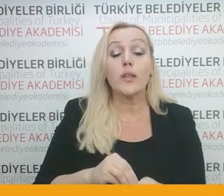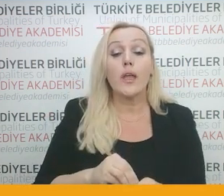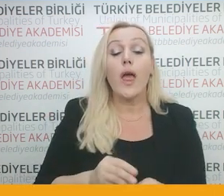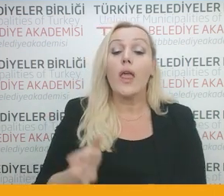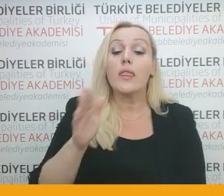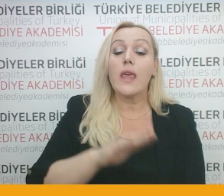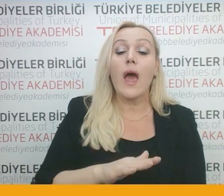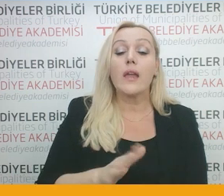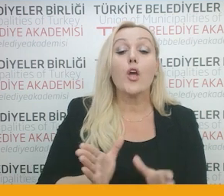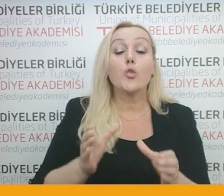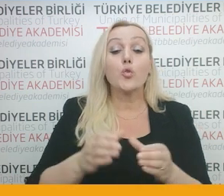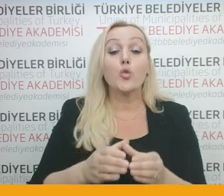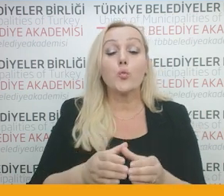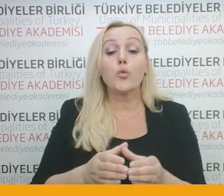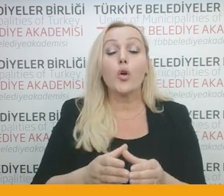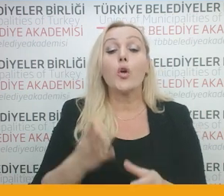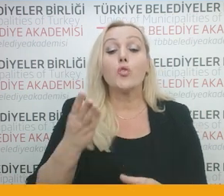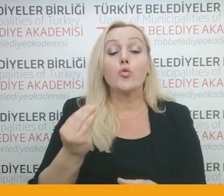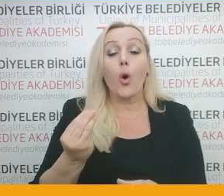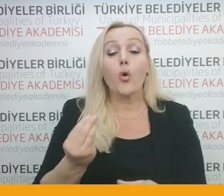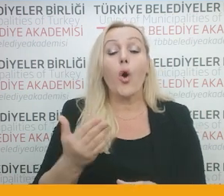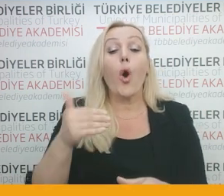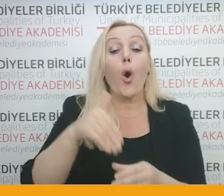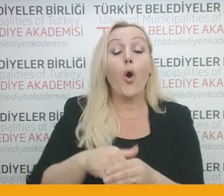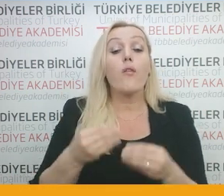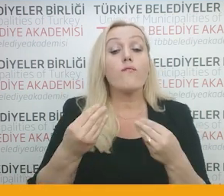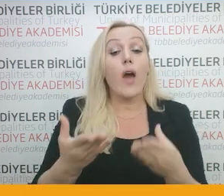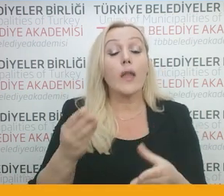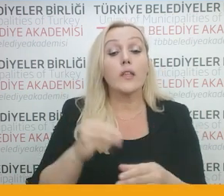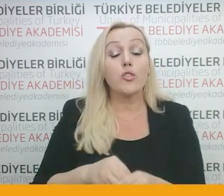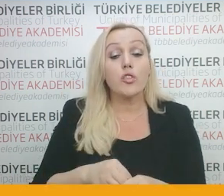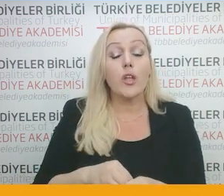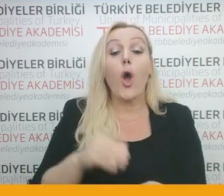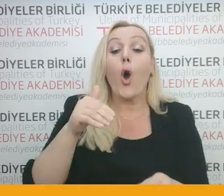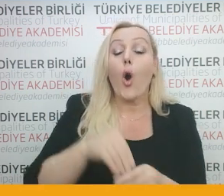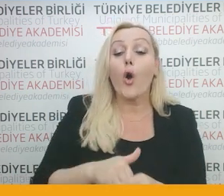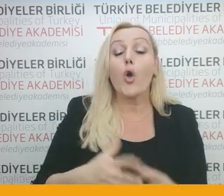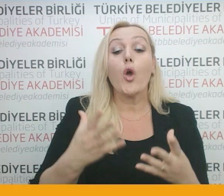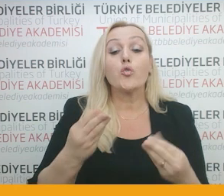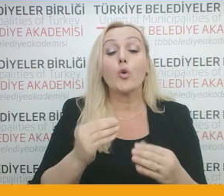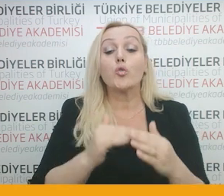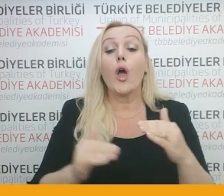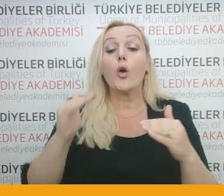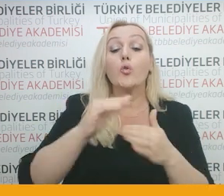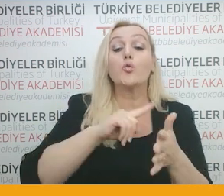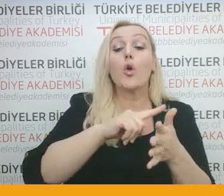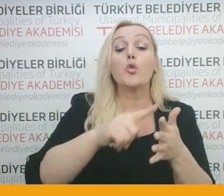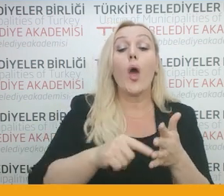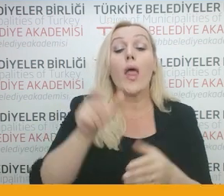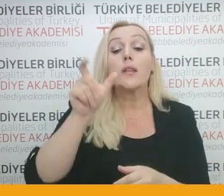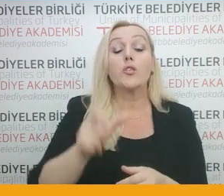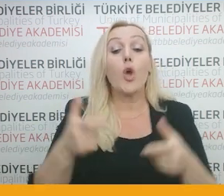taraftan oy verdiği için oy çokluğuyla geçtiği için sadece üst yöneticiye sorumluluk yüklenmiş.